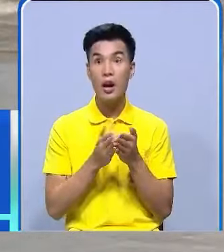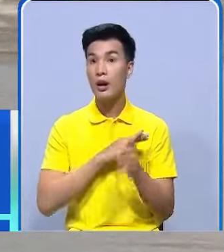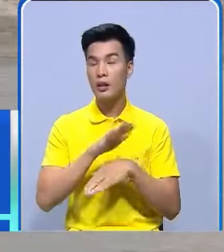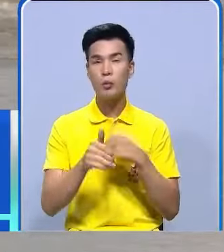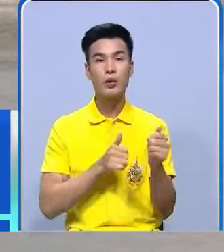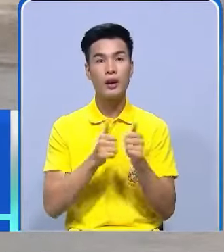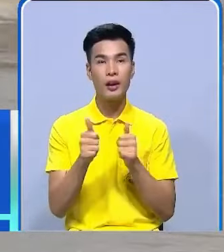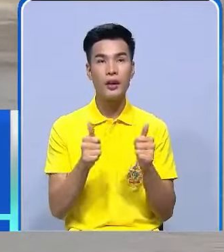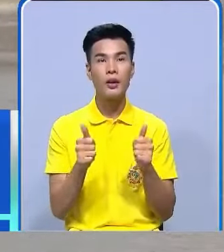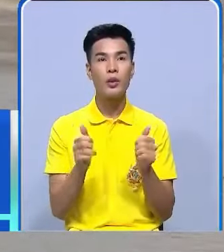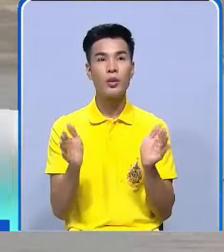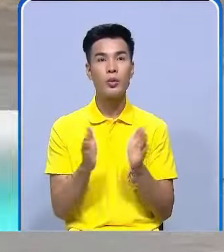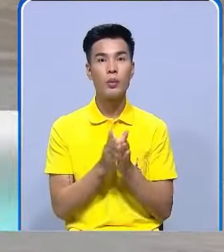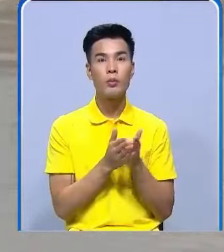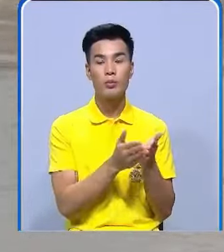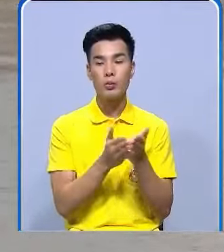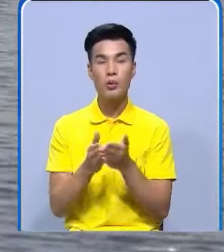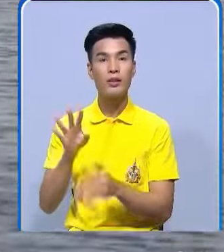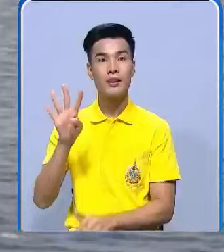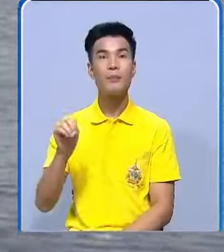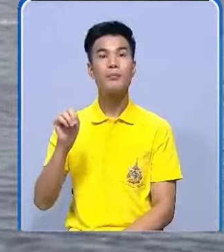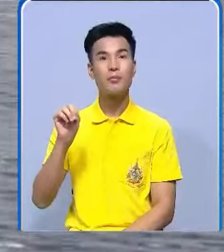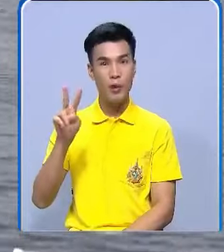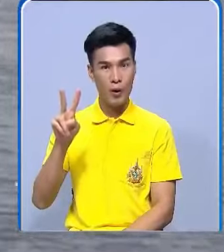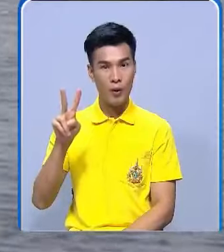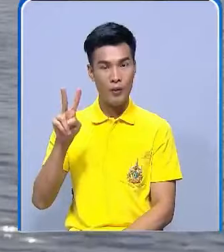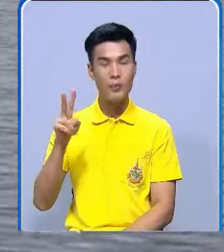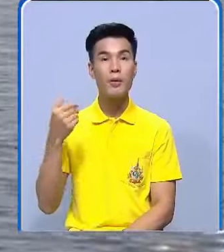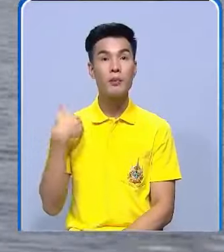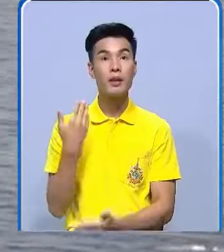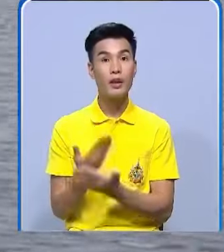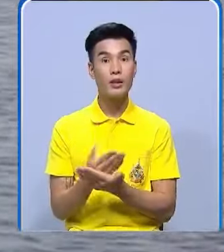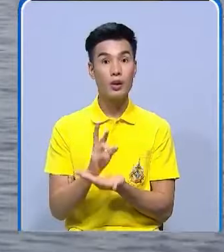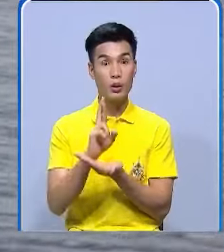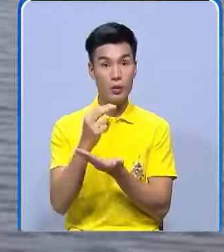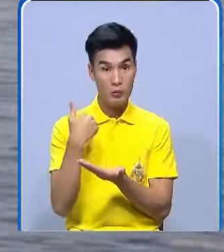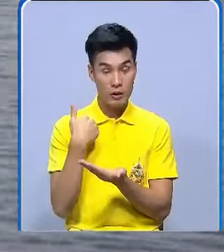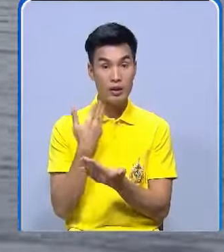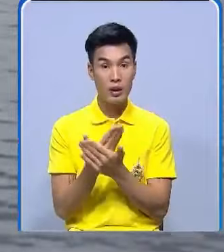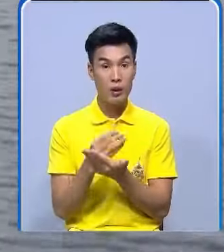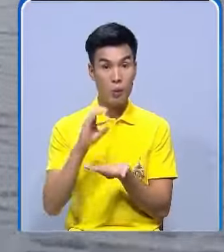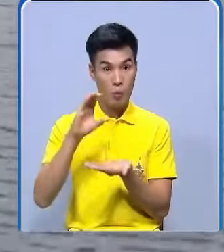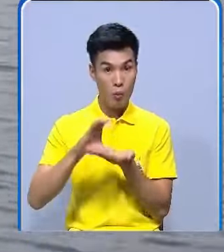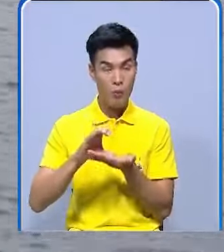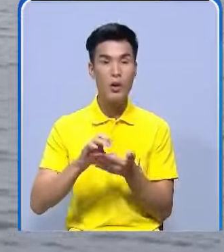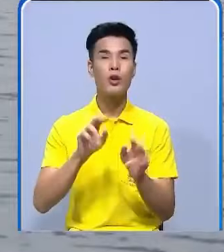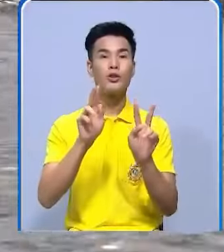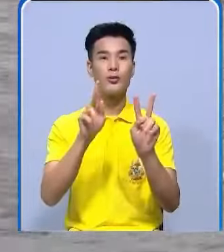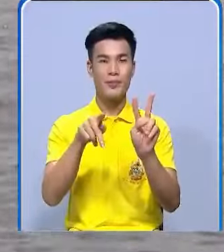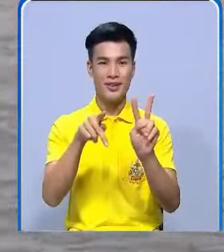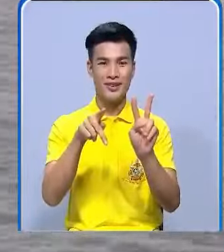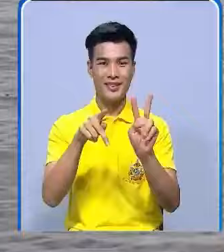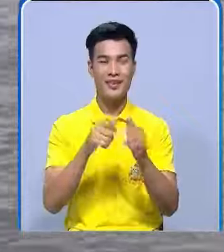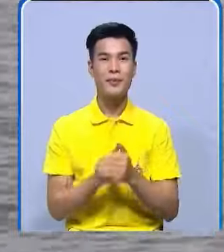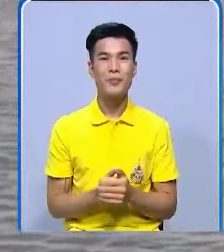แข่งขัน42ลำ42ลำมีเงินรางวัลด้วยชิงเงินรางวัลสูงสุด 2,000 บาทจ้า โอ้โ